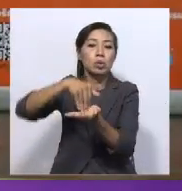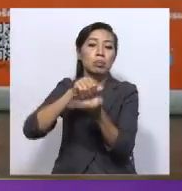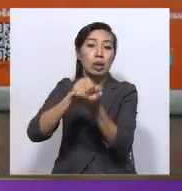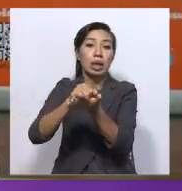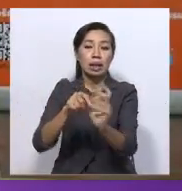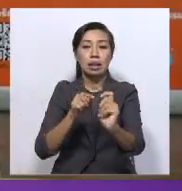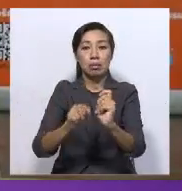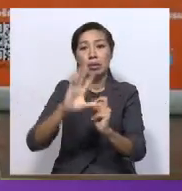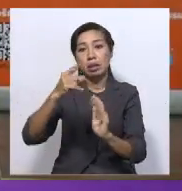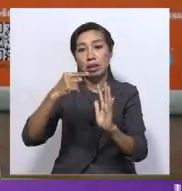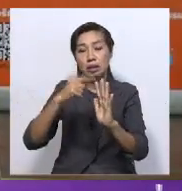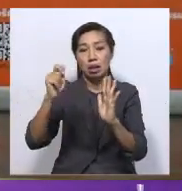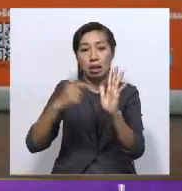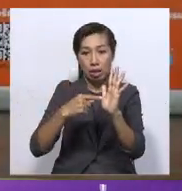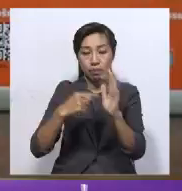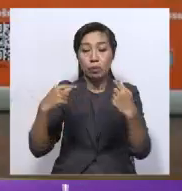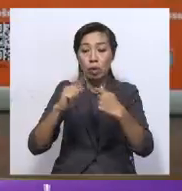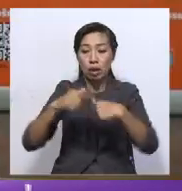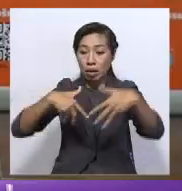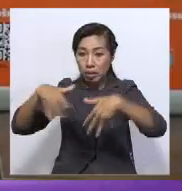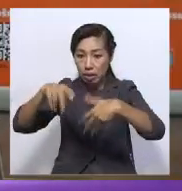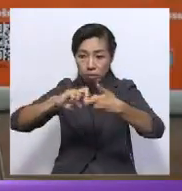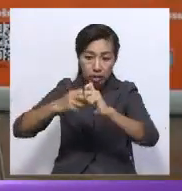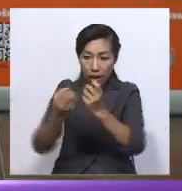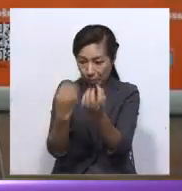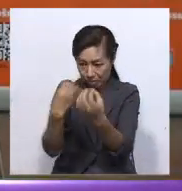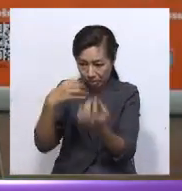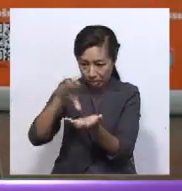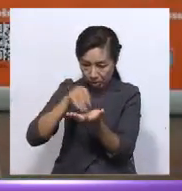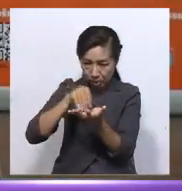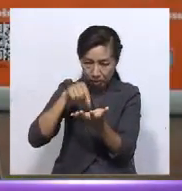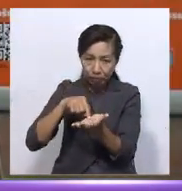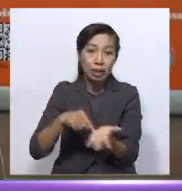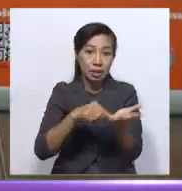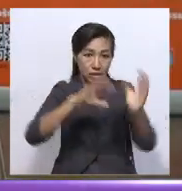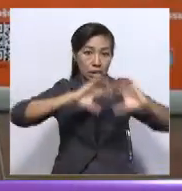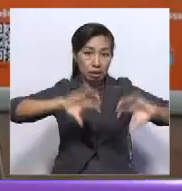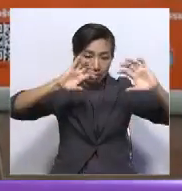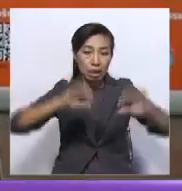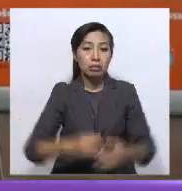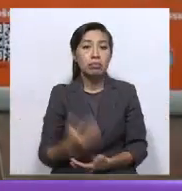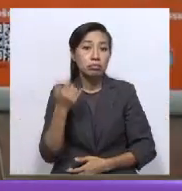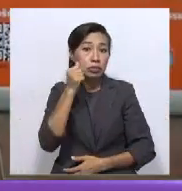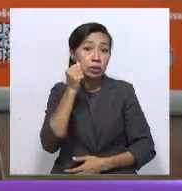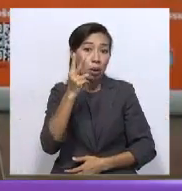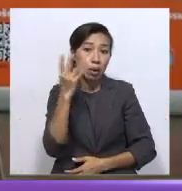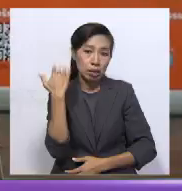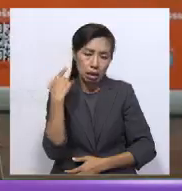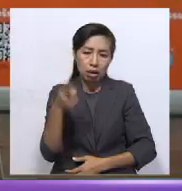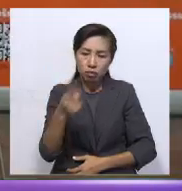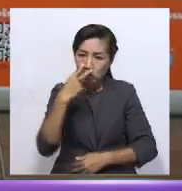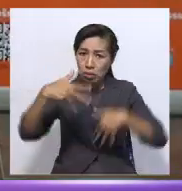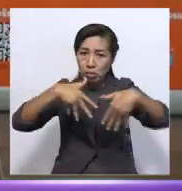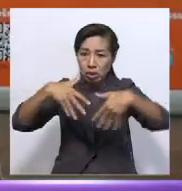ำเภอชะอำนะครับในการรับเรื่องร้องเรียนร้องทุกข์และข้อเสนอแนะของพี่น้องประชาชนต่อรัฐบาลนะครับใน2วันที่ผ่านมาก็จะมีพี่น้องประชาช